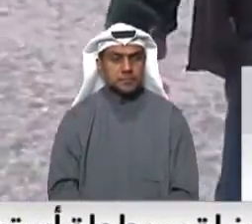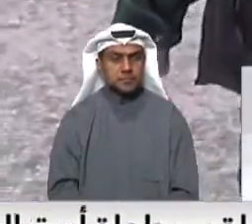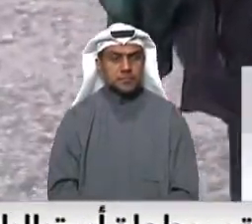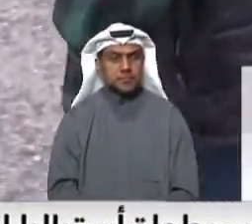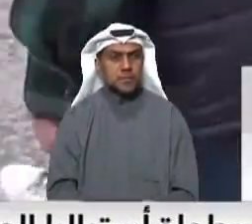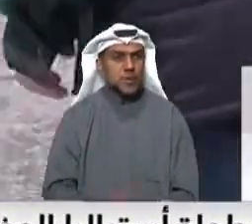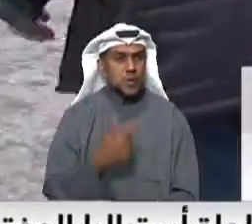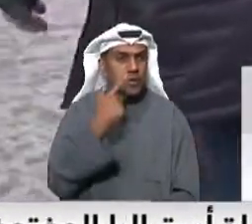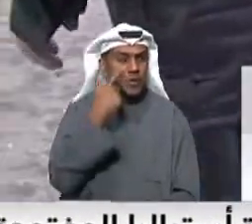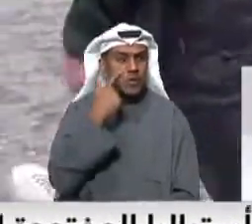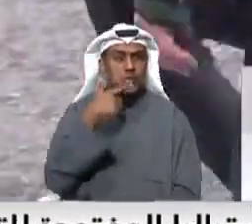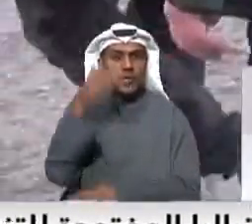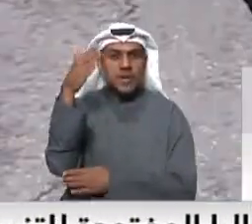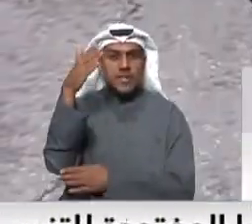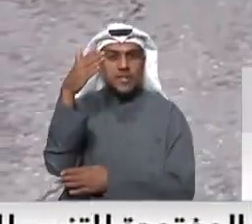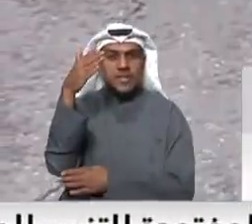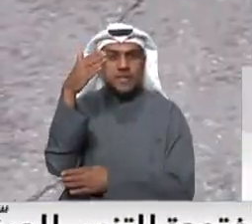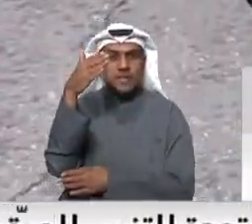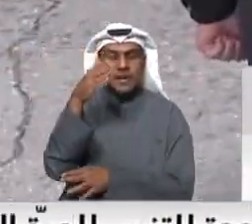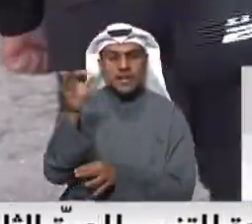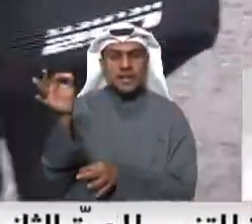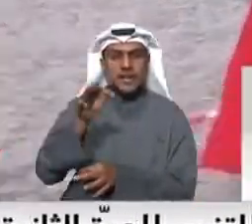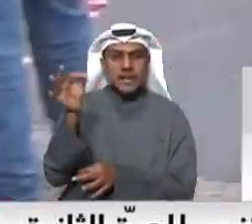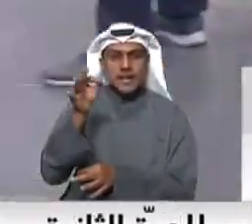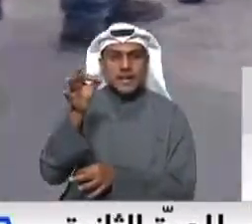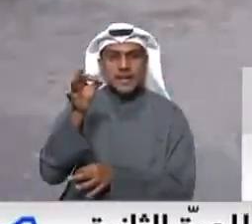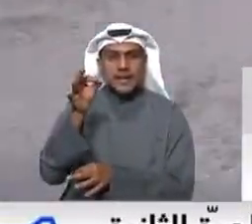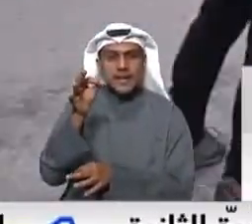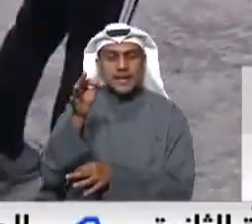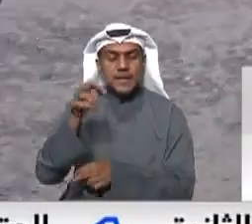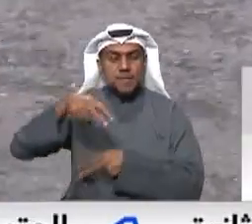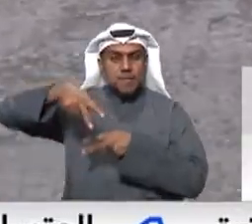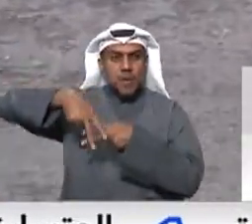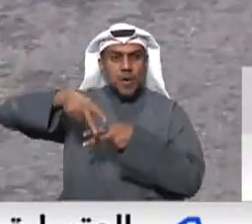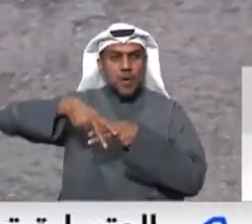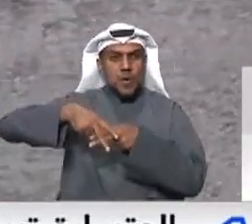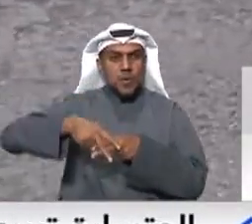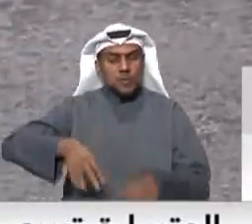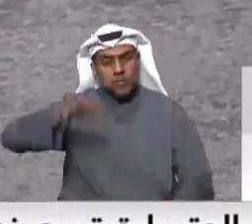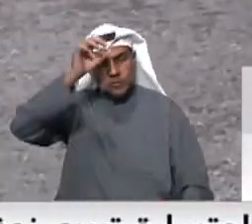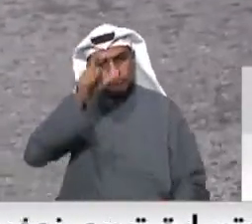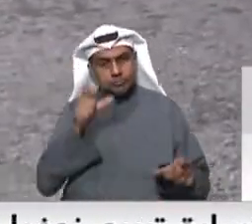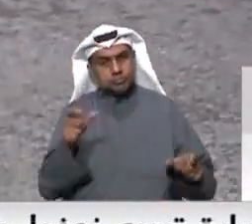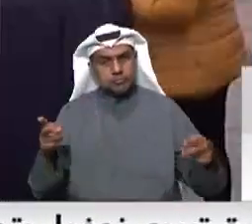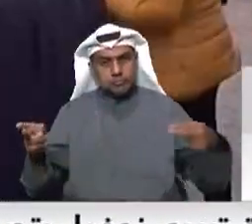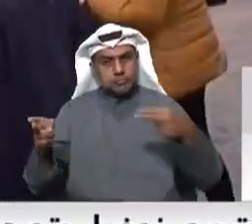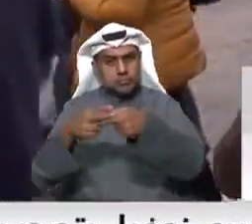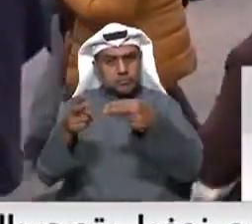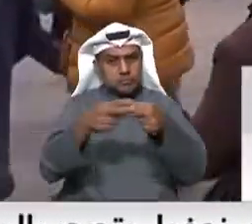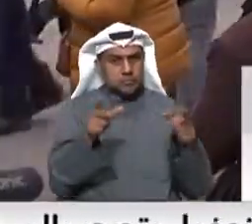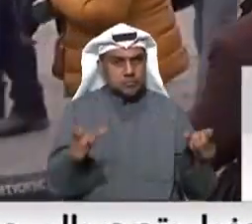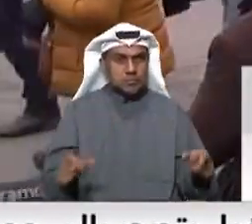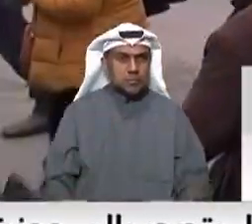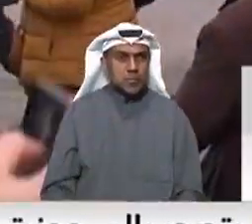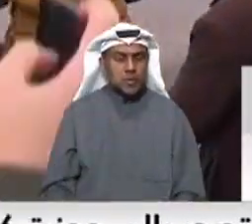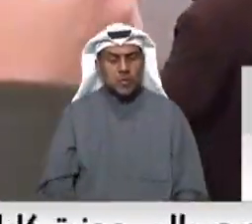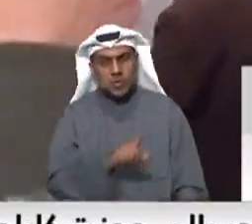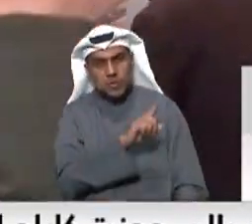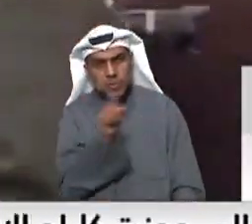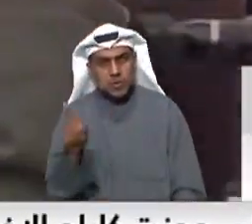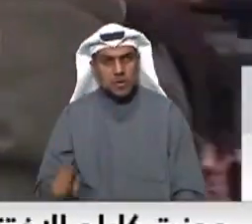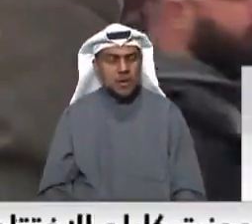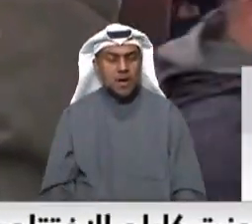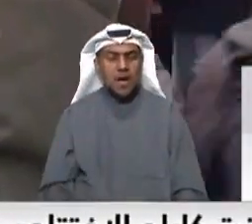أمام سفارة دولة الاحتلال التي فرضت الشرطة اليونانية طوقا محكما حولها، رفع المتظاهرون الأعلام